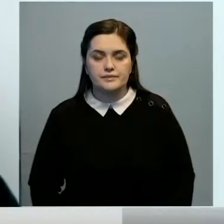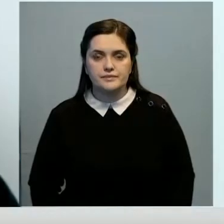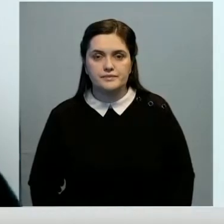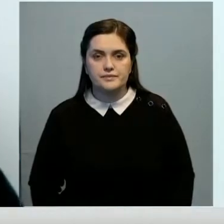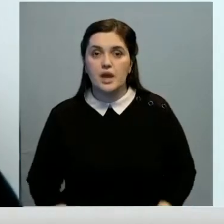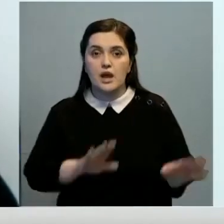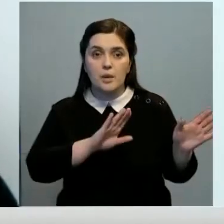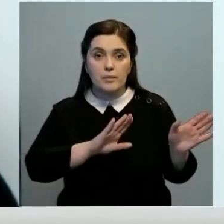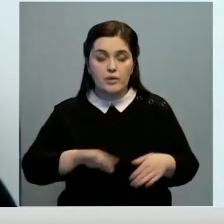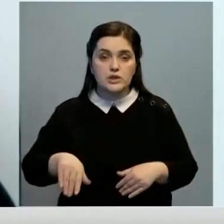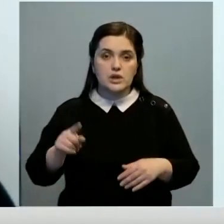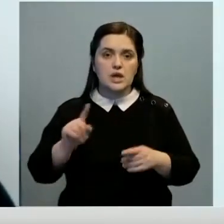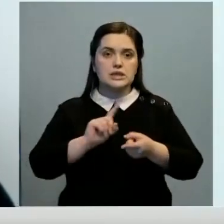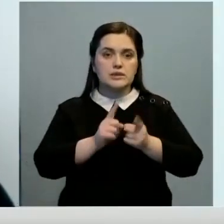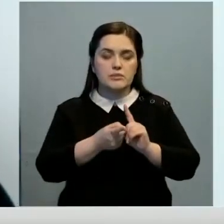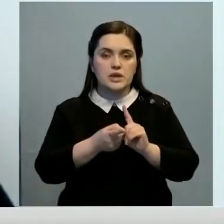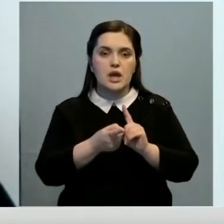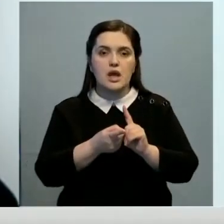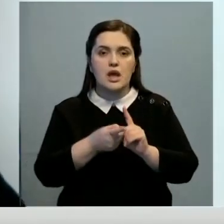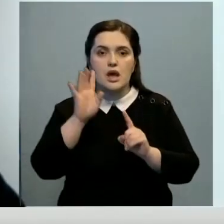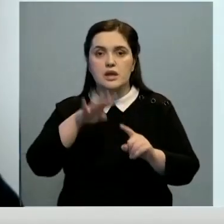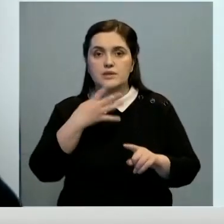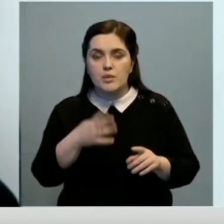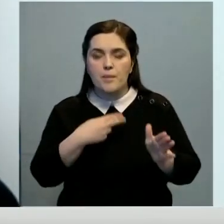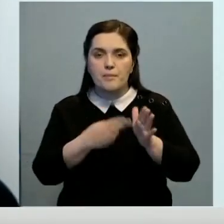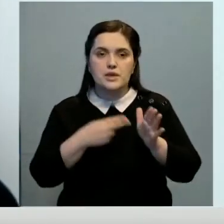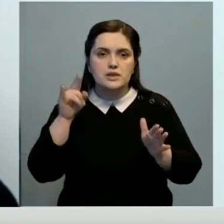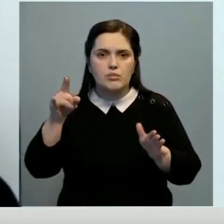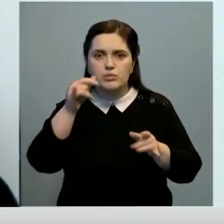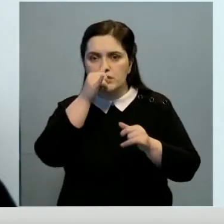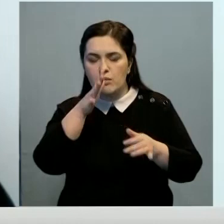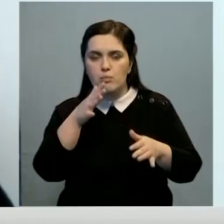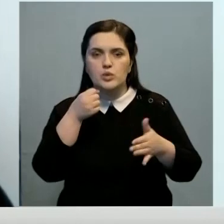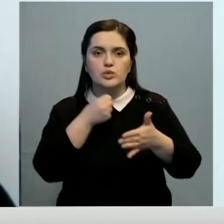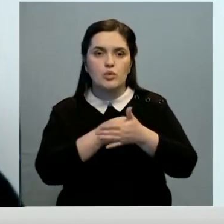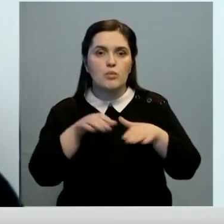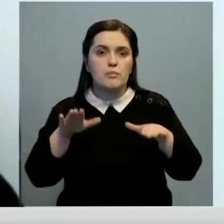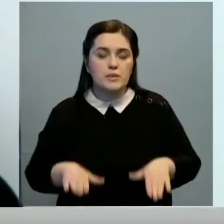После шторма Юнис изменилось расписание поездов и самолетов. Люди вовремя не могут добраться до мест